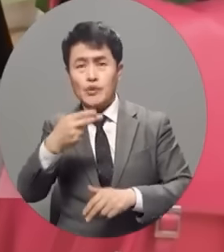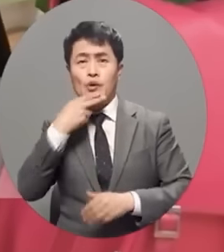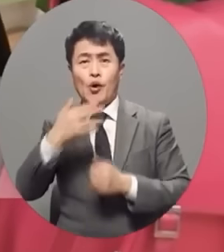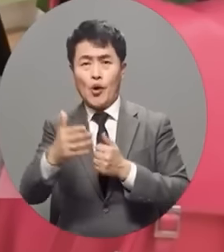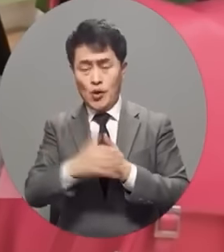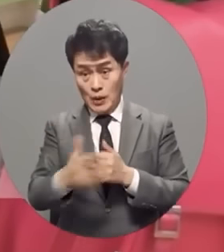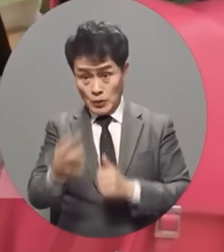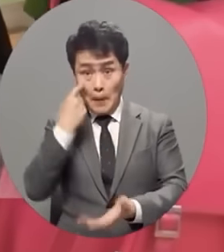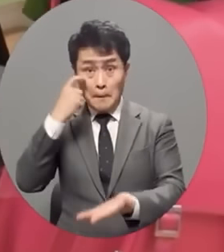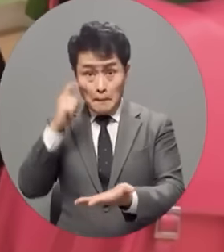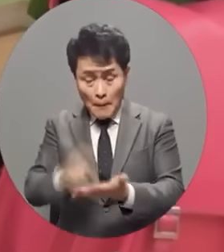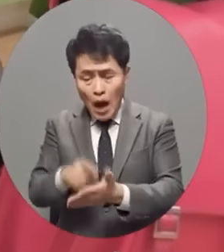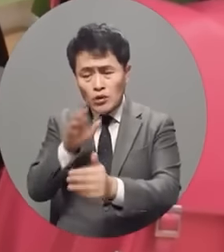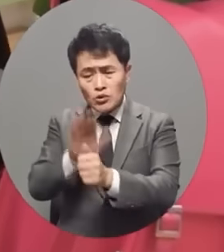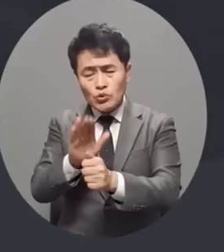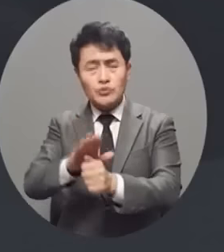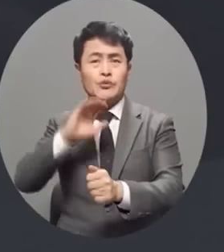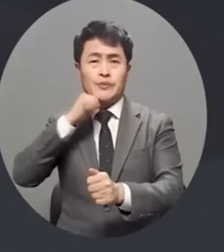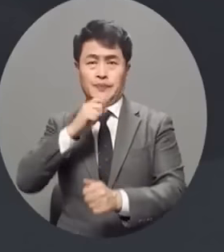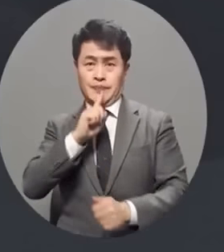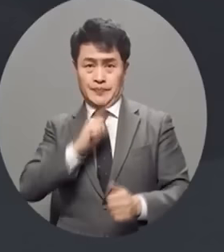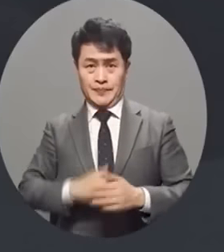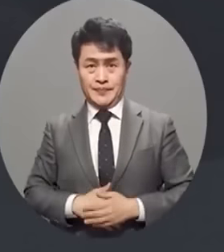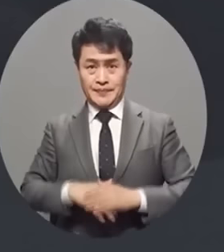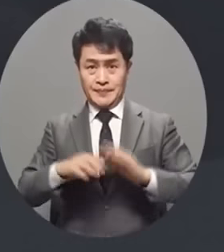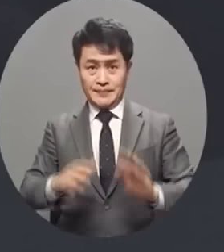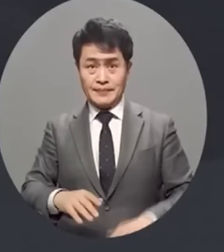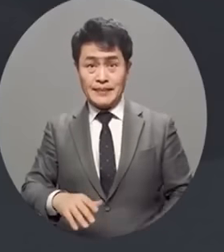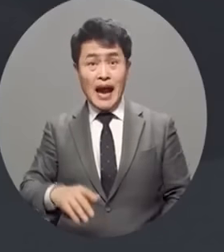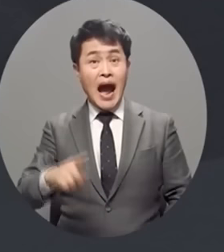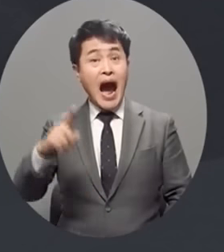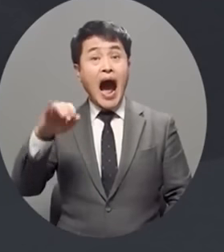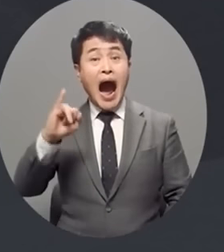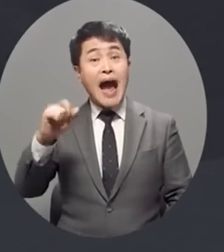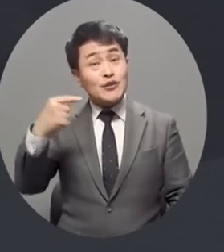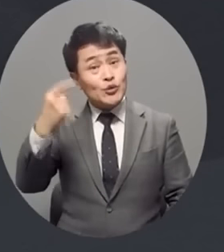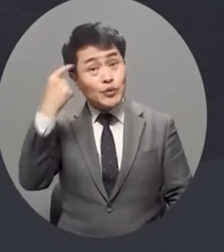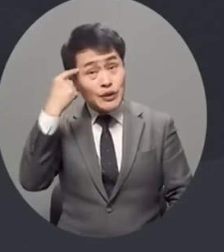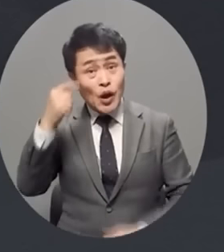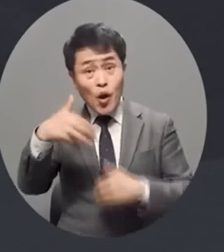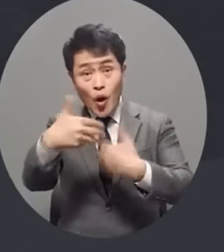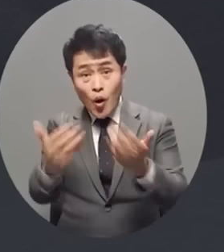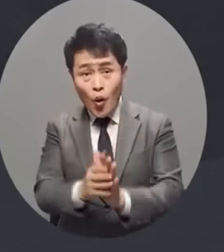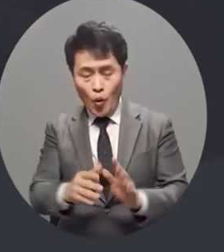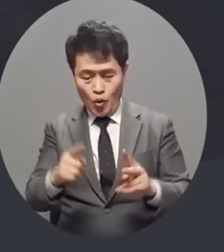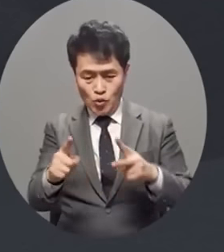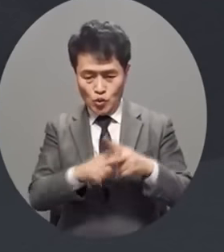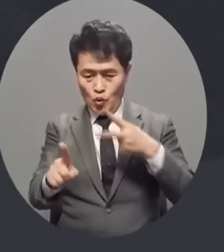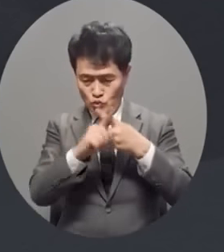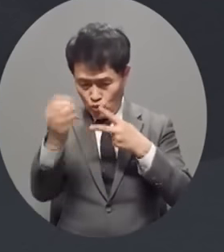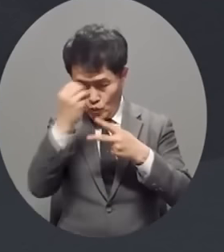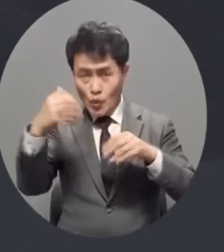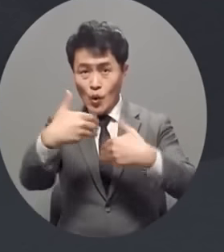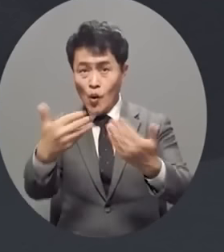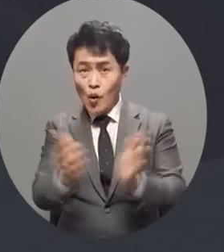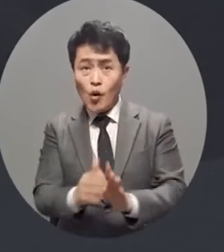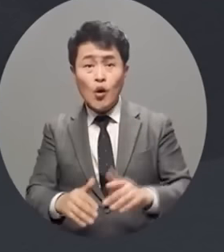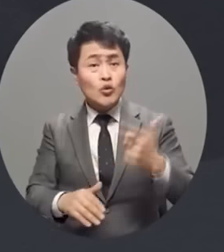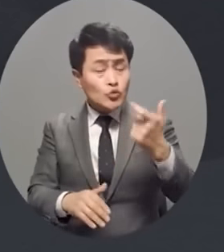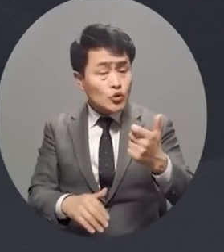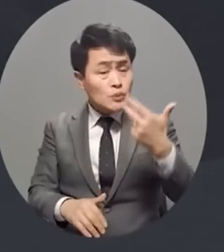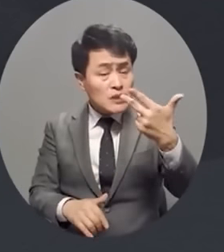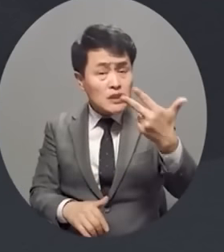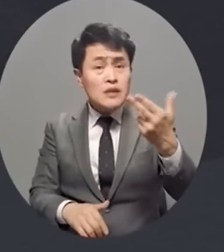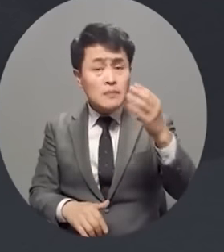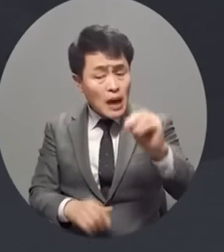조기 발견과 지원이 어렵다는 겁니다. IQ 인구 분포에 따르면 전국 초중고의 경계선 지능 학생은 67만여